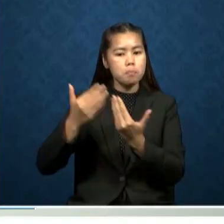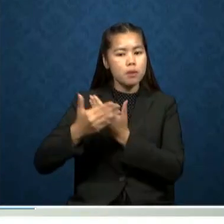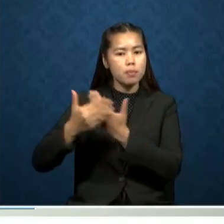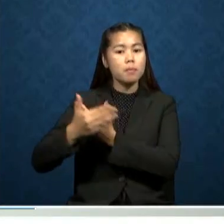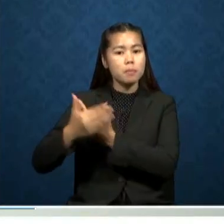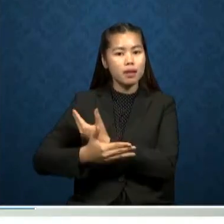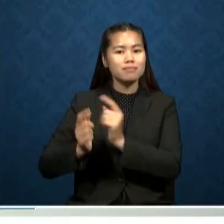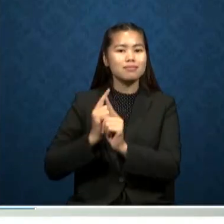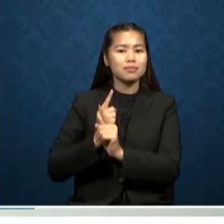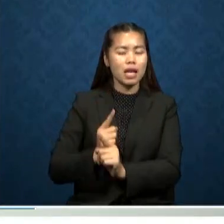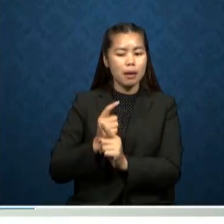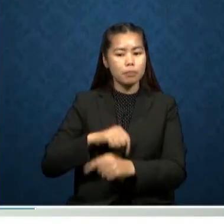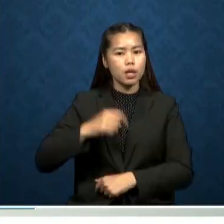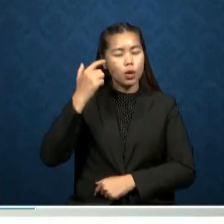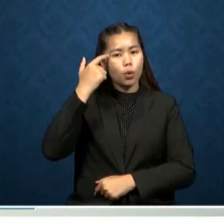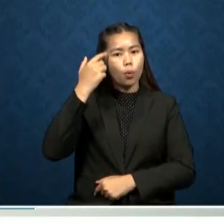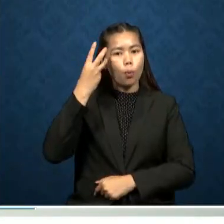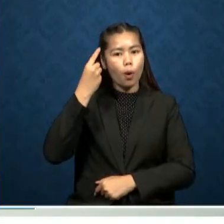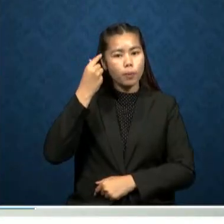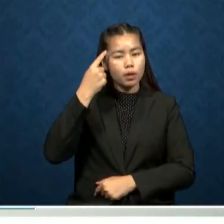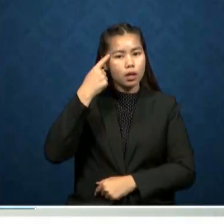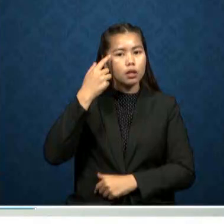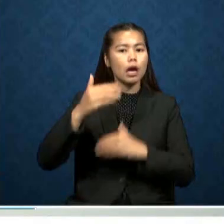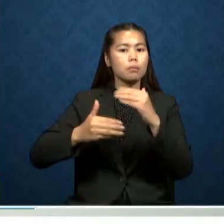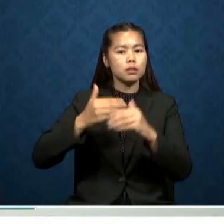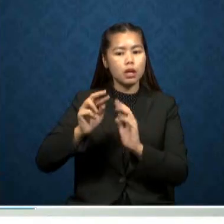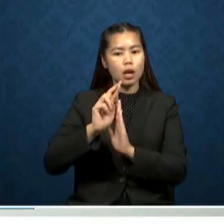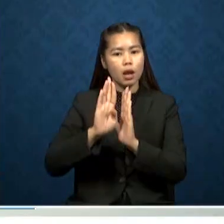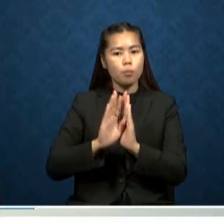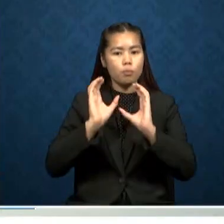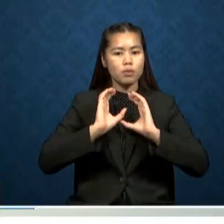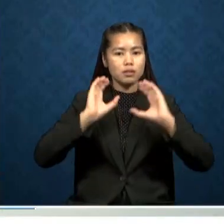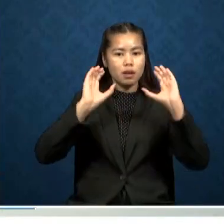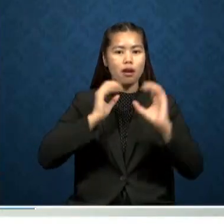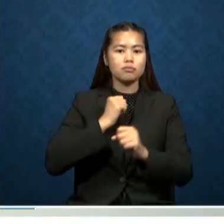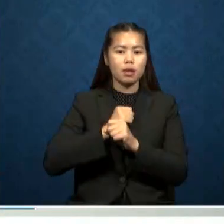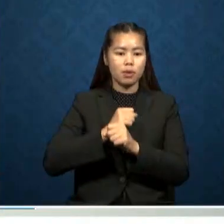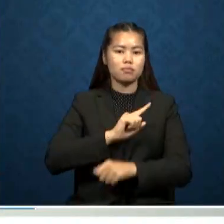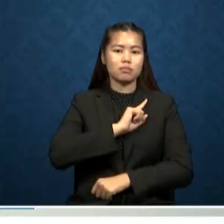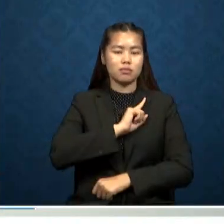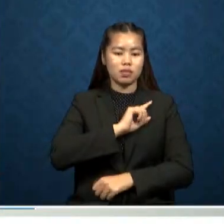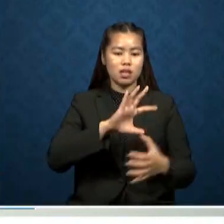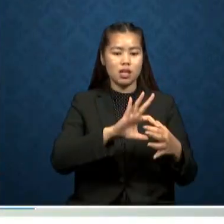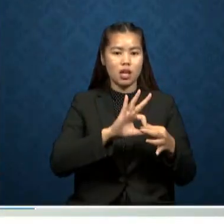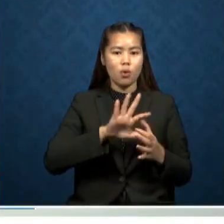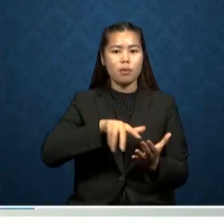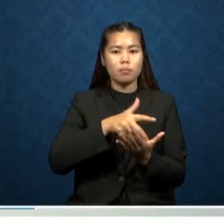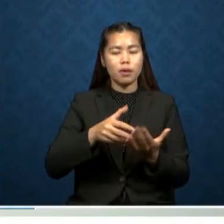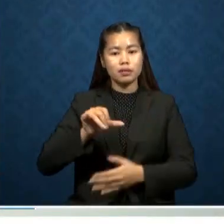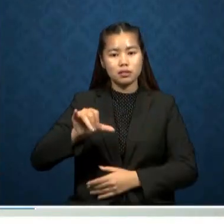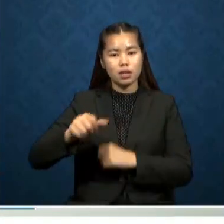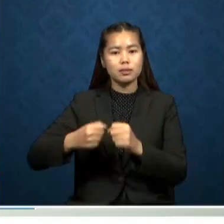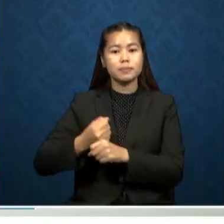และใช้แวแนวความคิดในการพัฒนาระบบราชการที่สอดคล้องเชื่อมโยงกับยุทธศาสตร์ชาติ 20